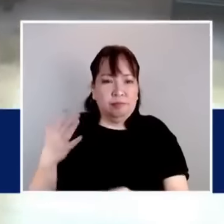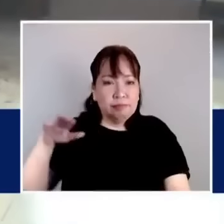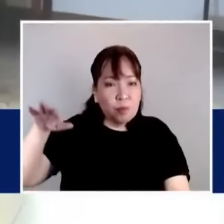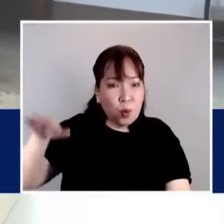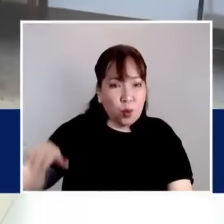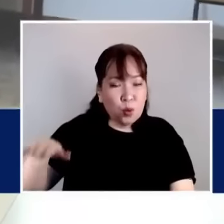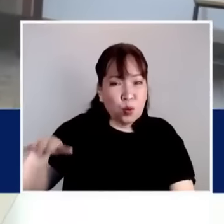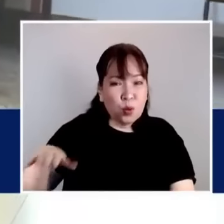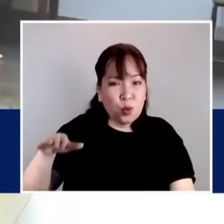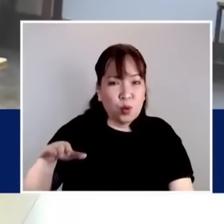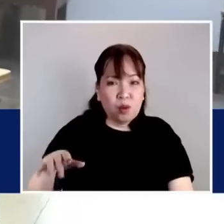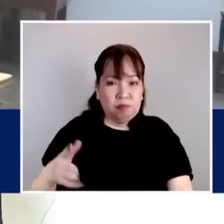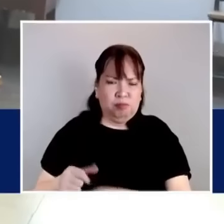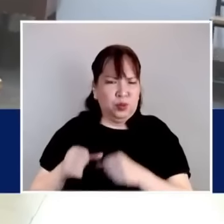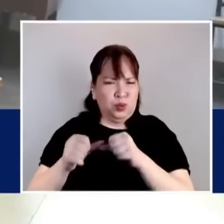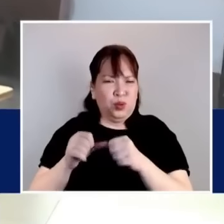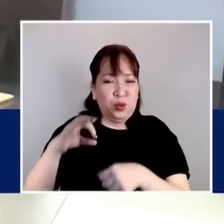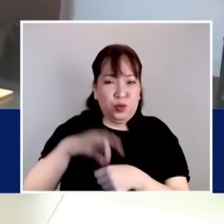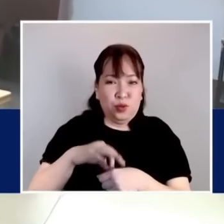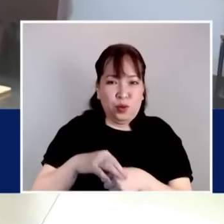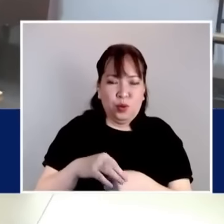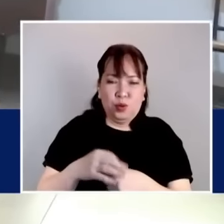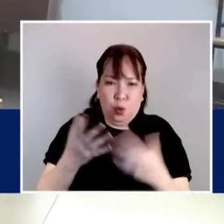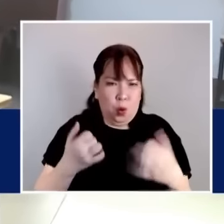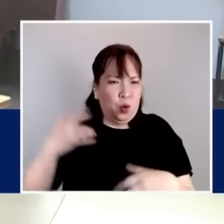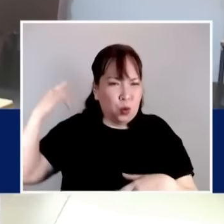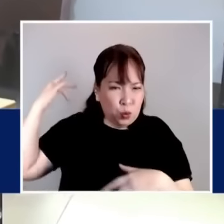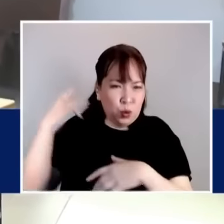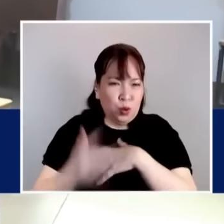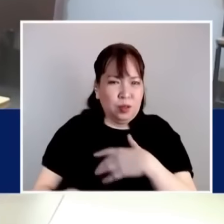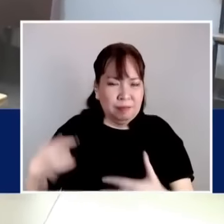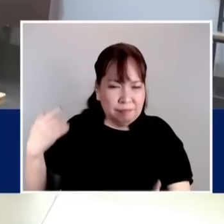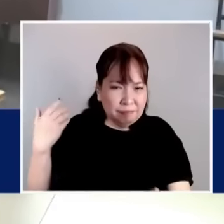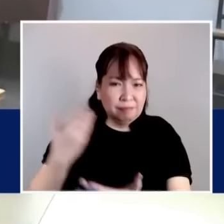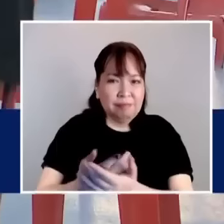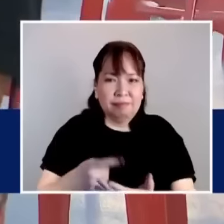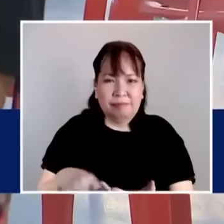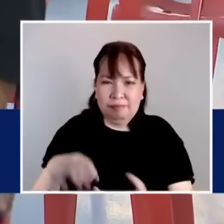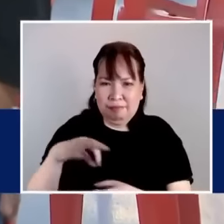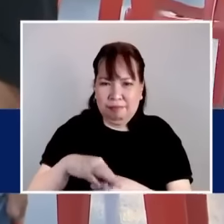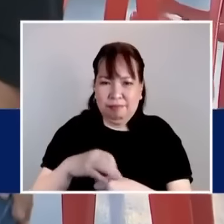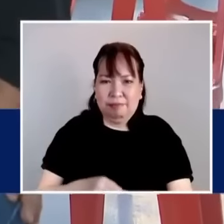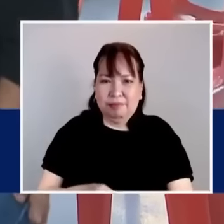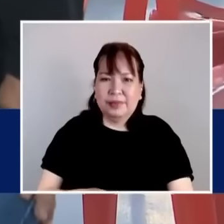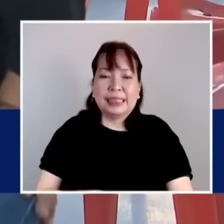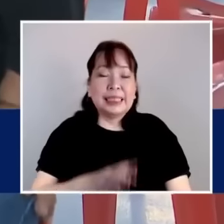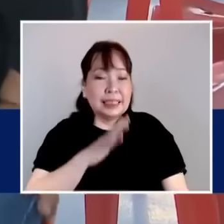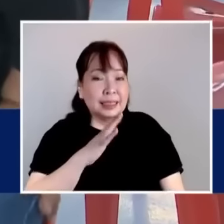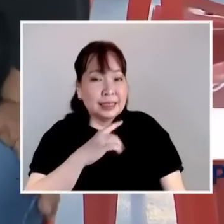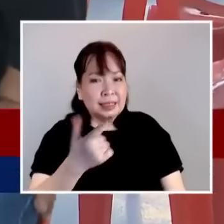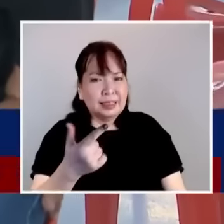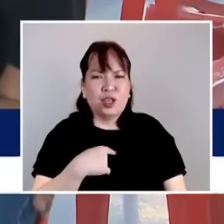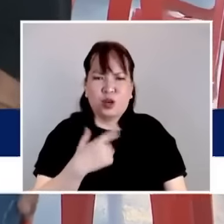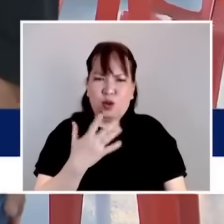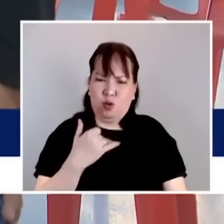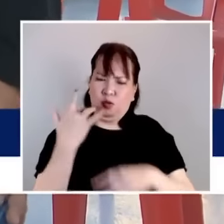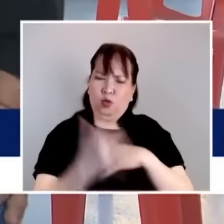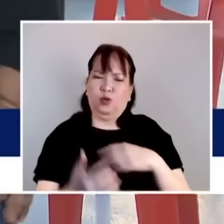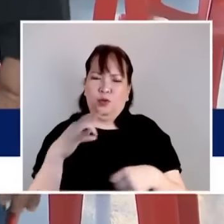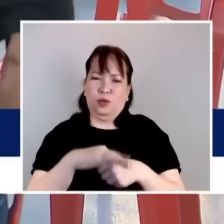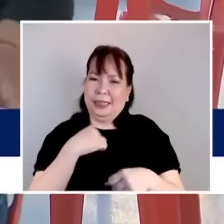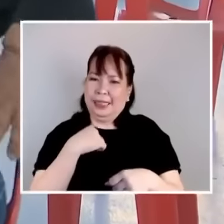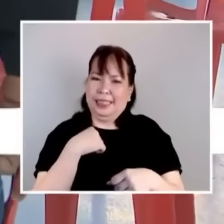na hindi bumoto. Pinili pa nga niyang agahan ang pagpunta dito. Gusto ko pong maabang bumoto para